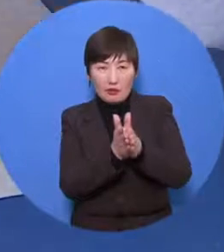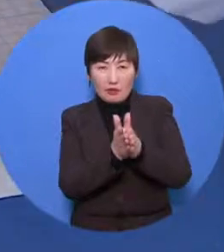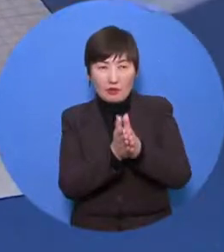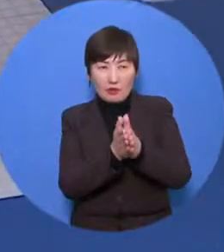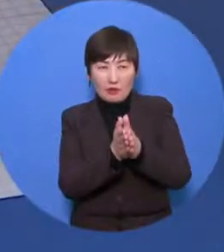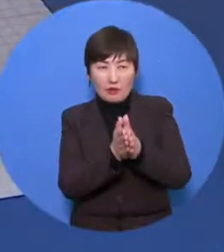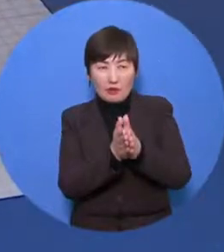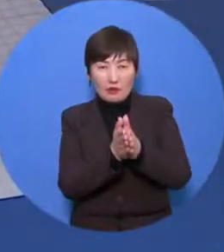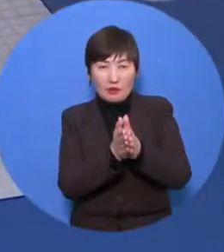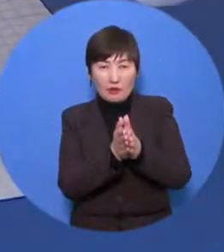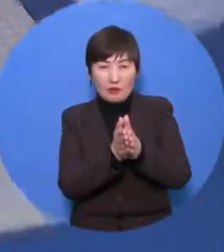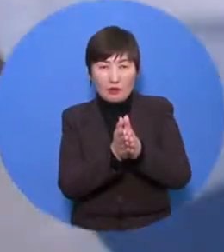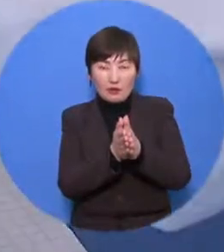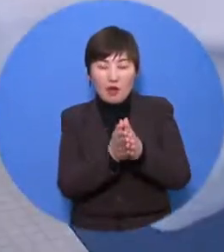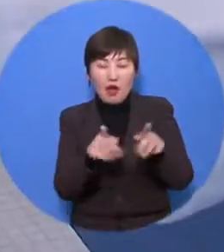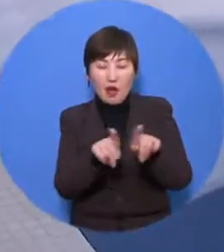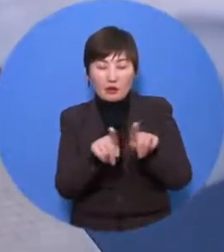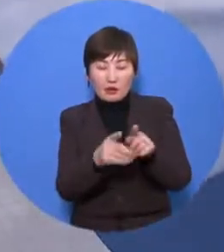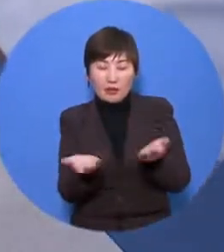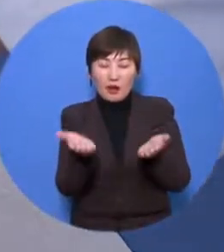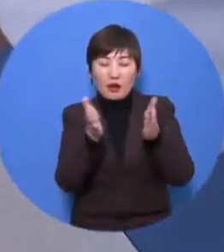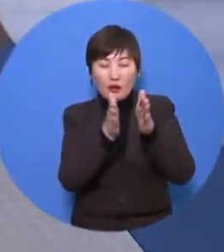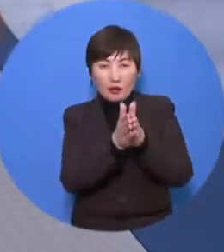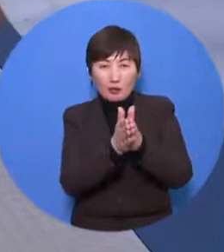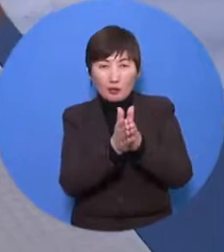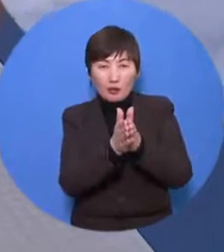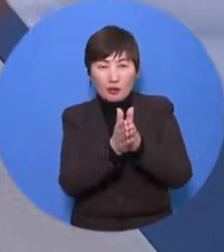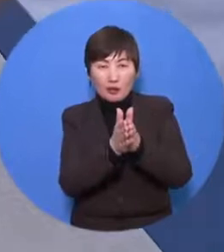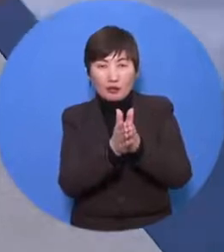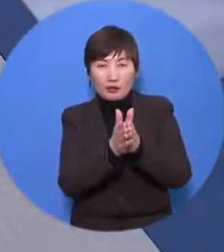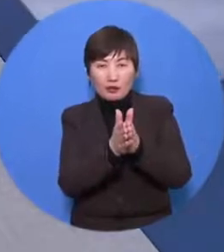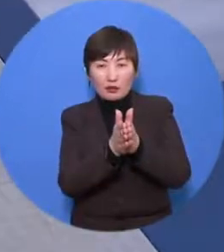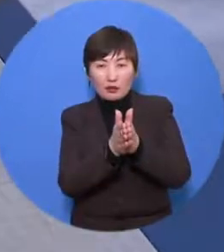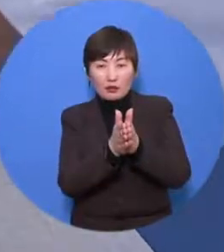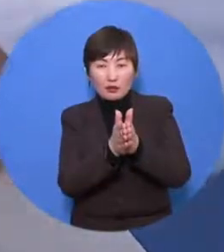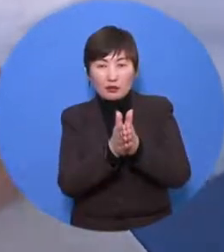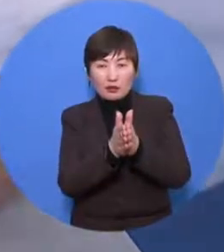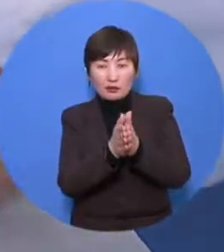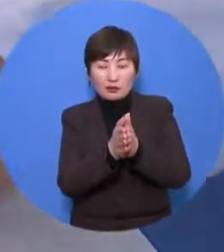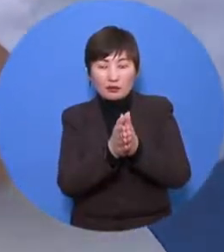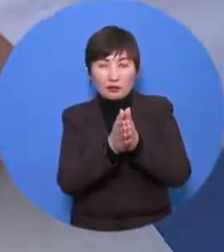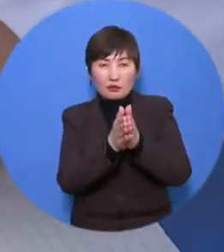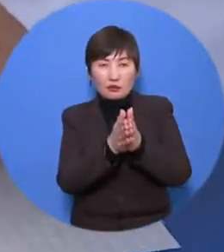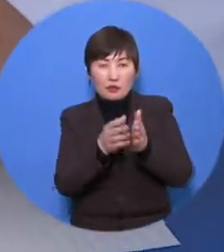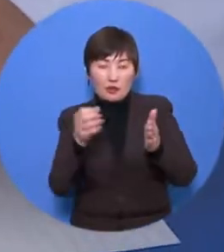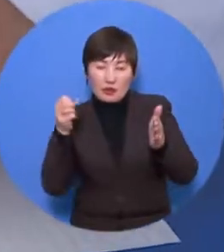За толийг давхцуулсан байхаар дуглаад гэрэл тусан цэг дээр нь аваачиж нуглахад.